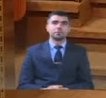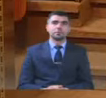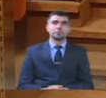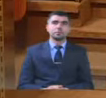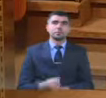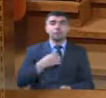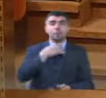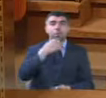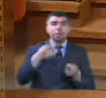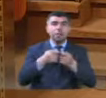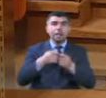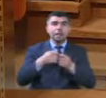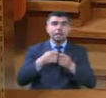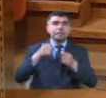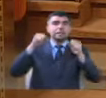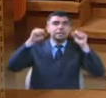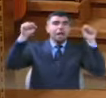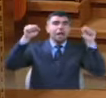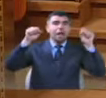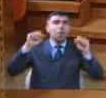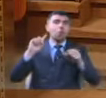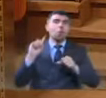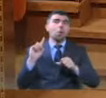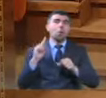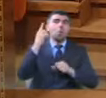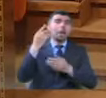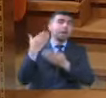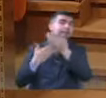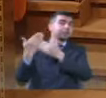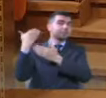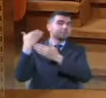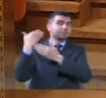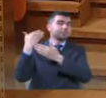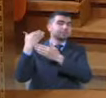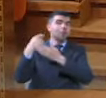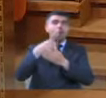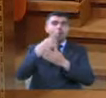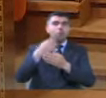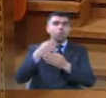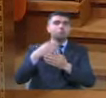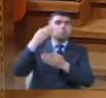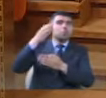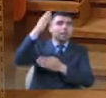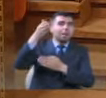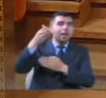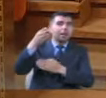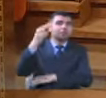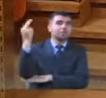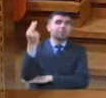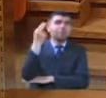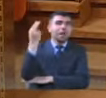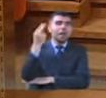من الاستقلال وحنا كنتذكروا في هذه القضية أش نديروا في التعليم ديالنا،